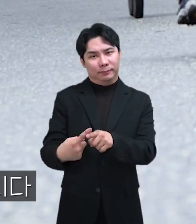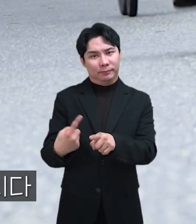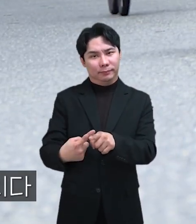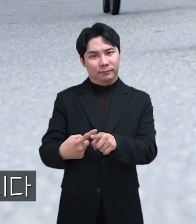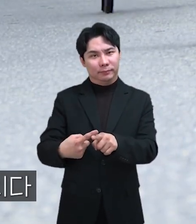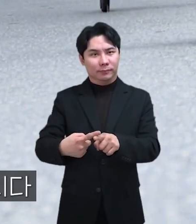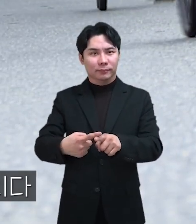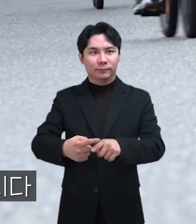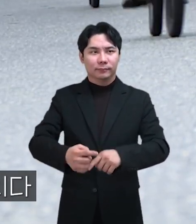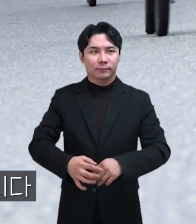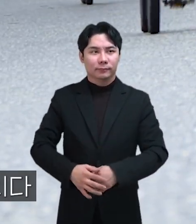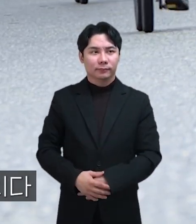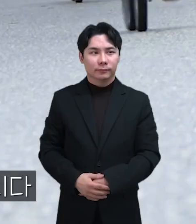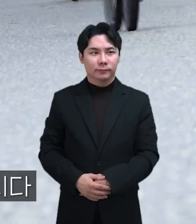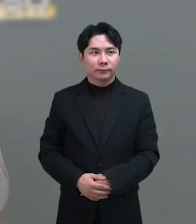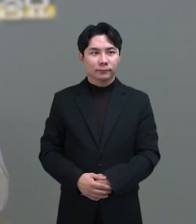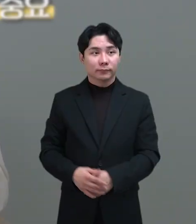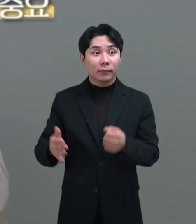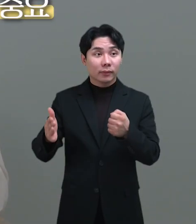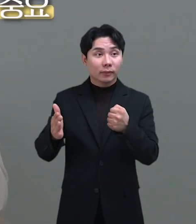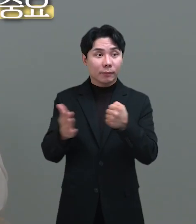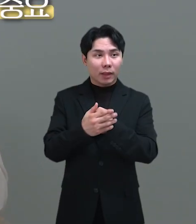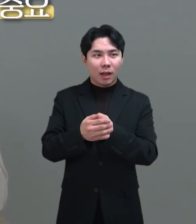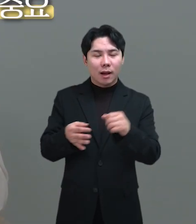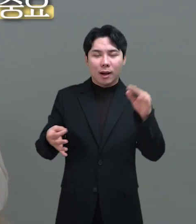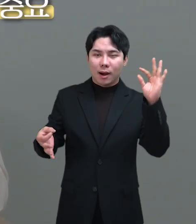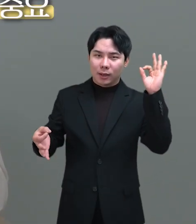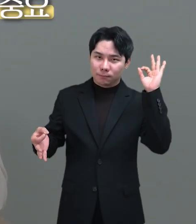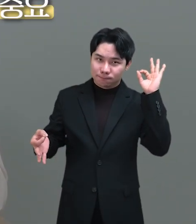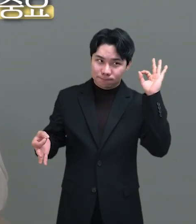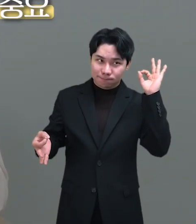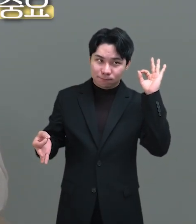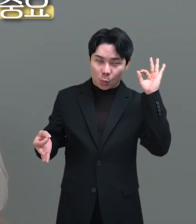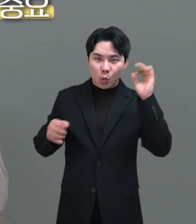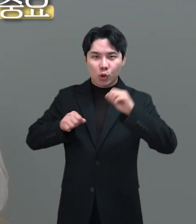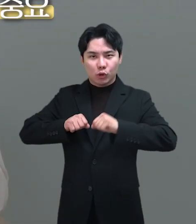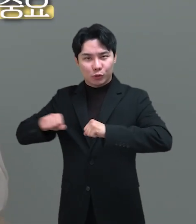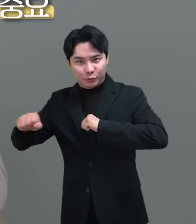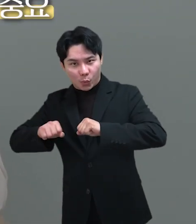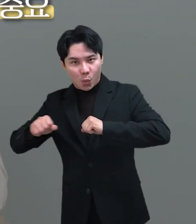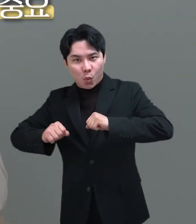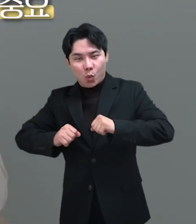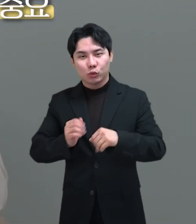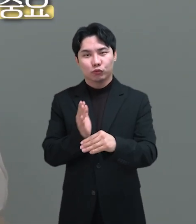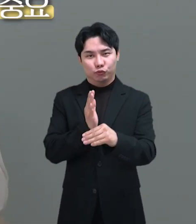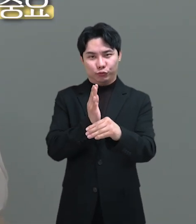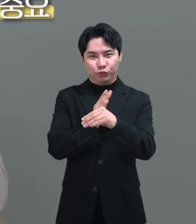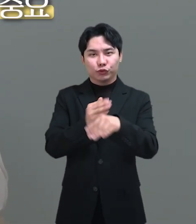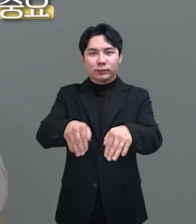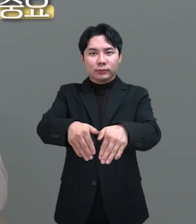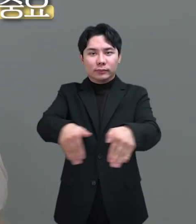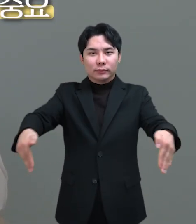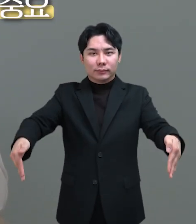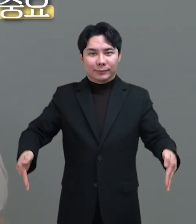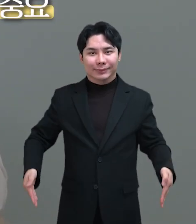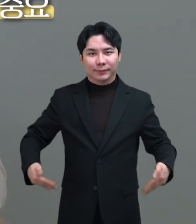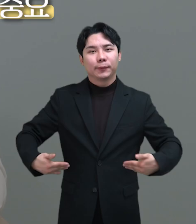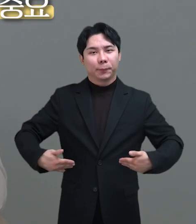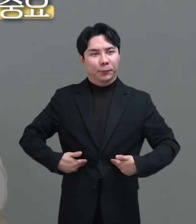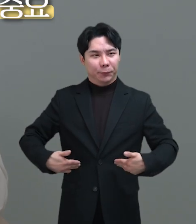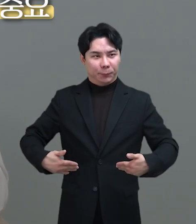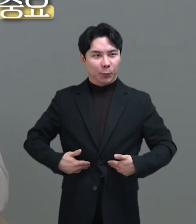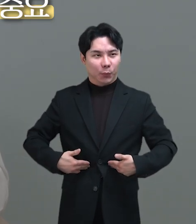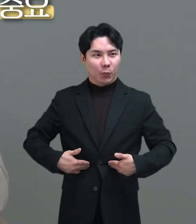신체를 마모시키는 그런 위험한 행동입니다. 그래서 움직이지 않는 것과 또 지나치게 운동하는 것 사이에